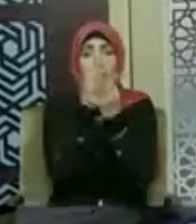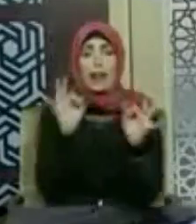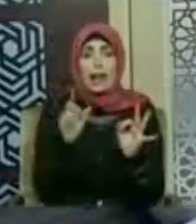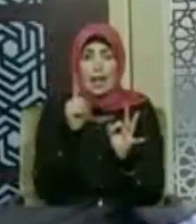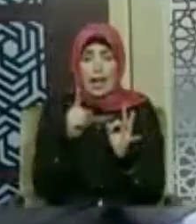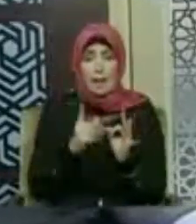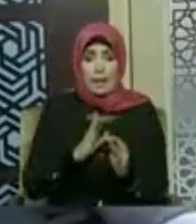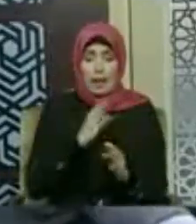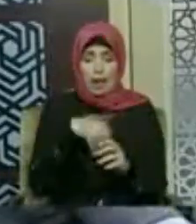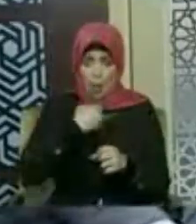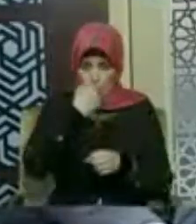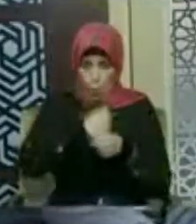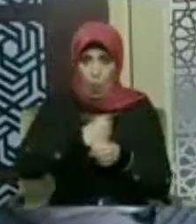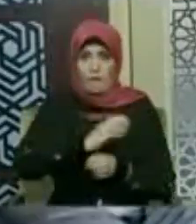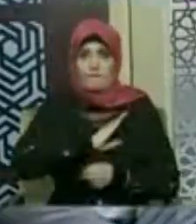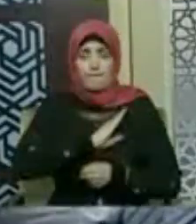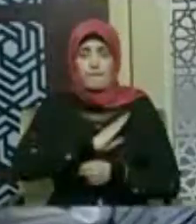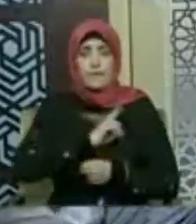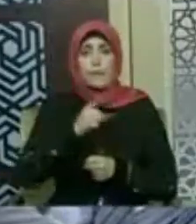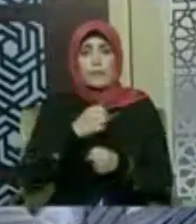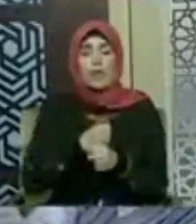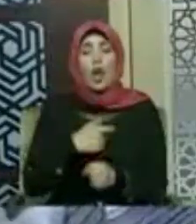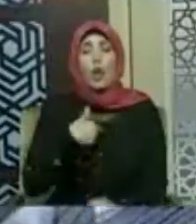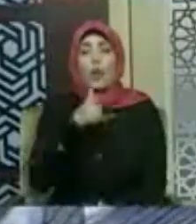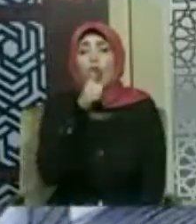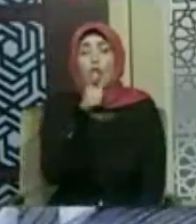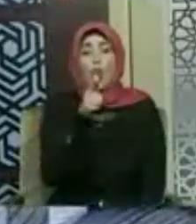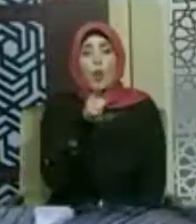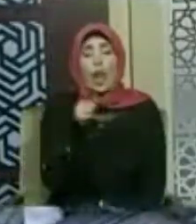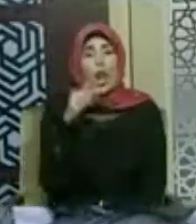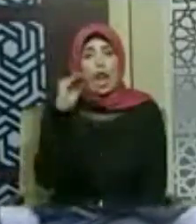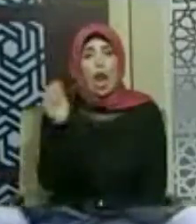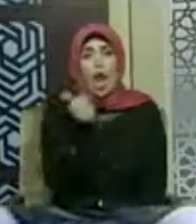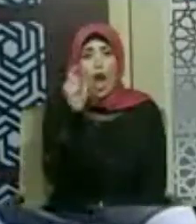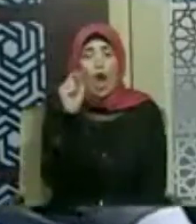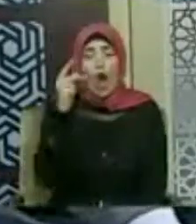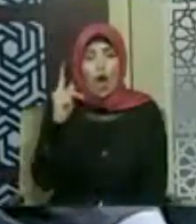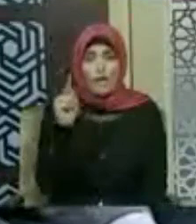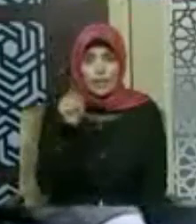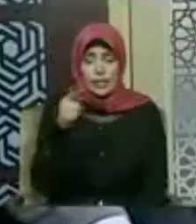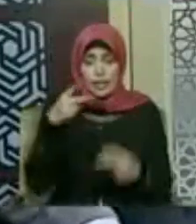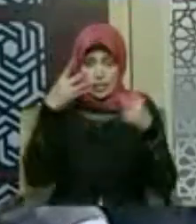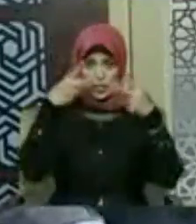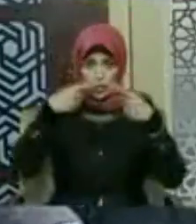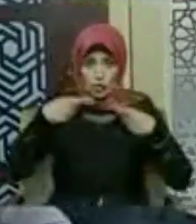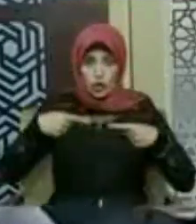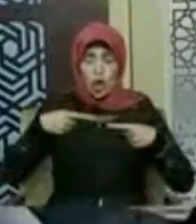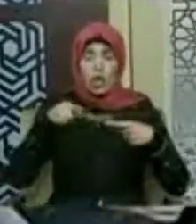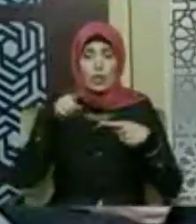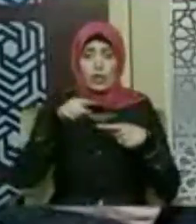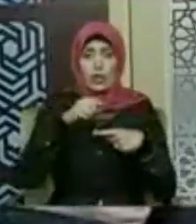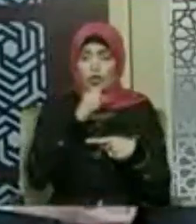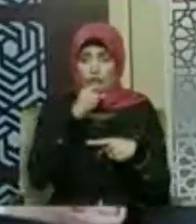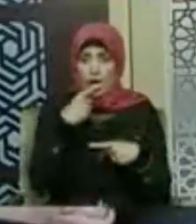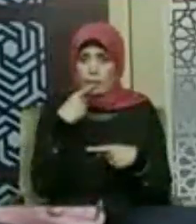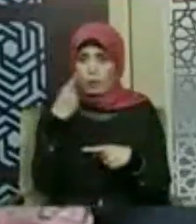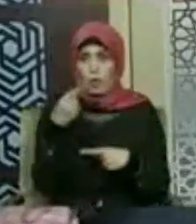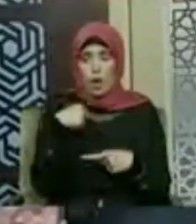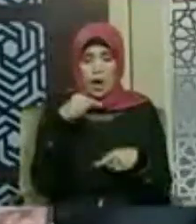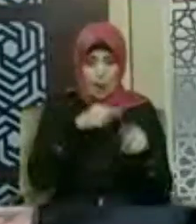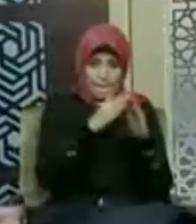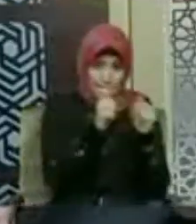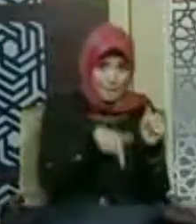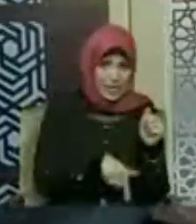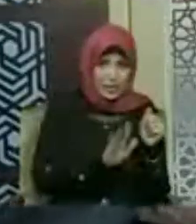من كهول ملء العيون ومرضي. ونقول لحافظ: ليس رجال مصر فحسب، بل